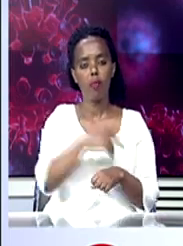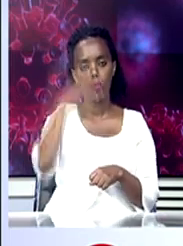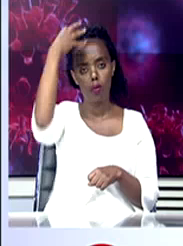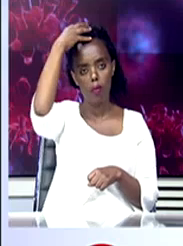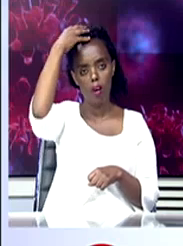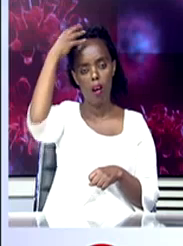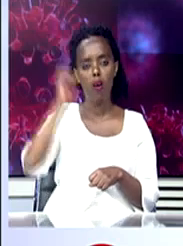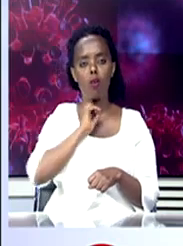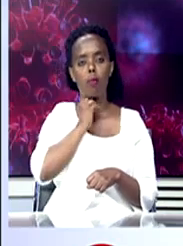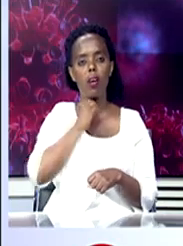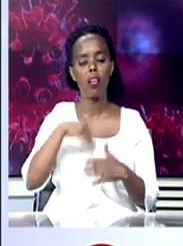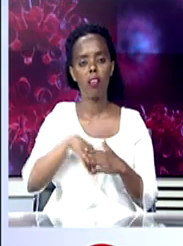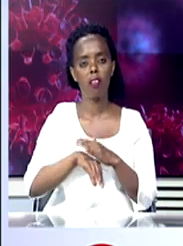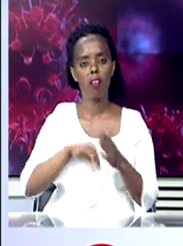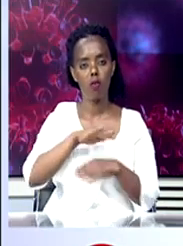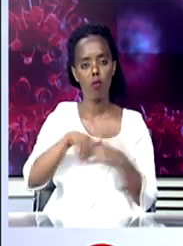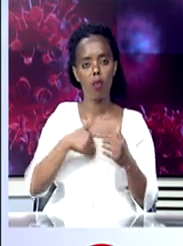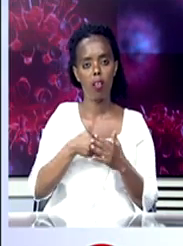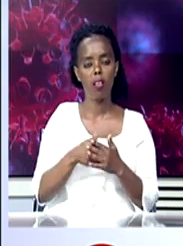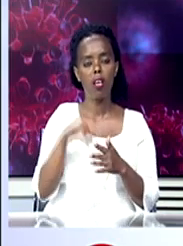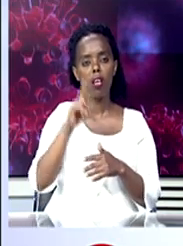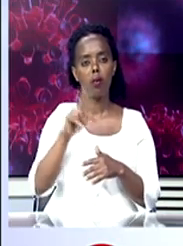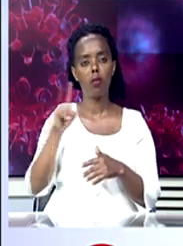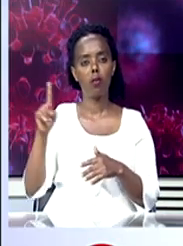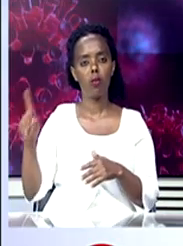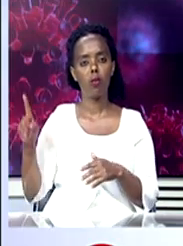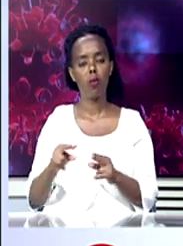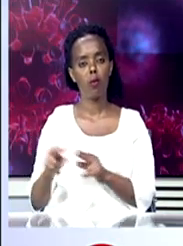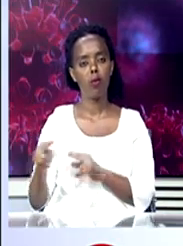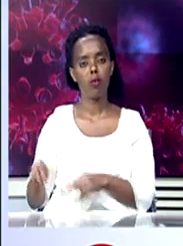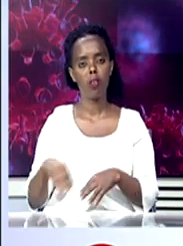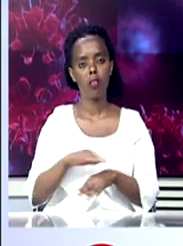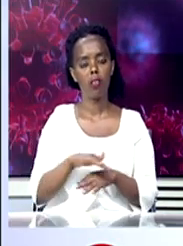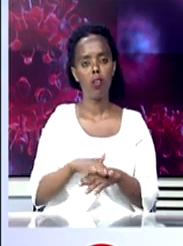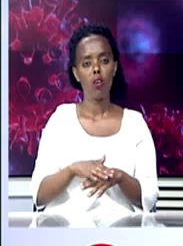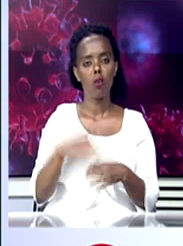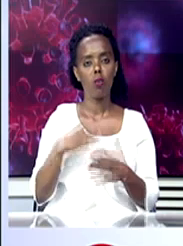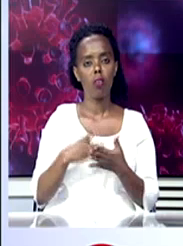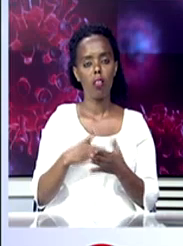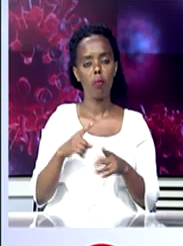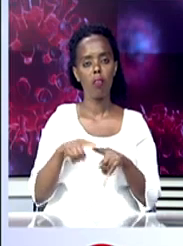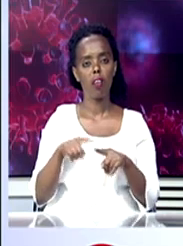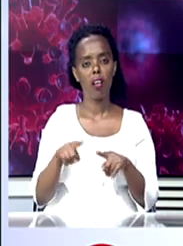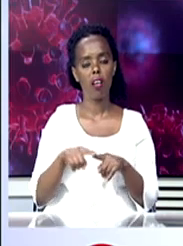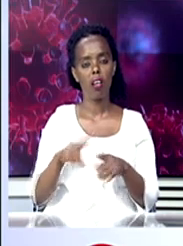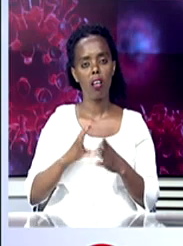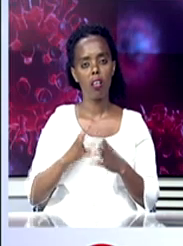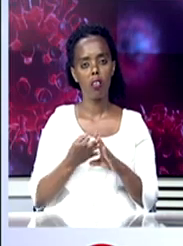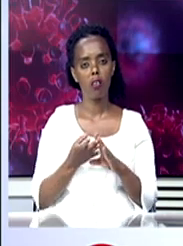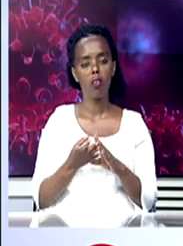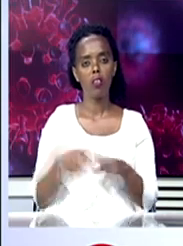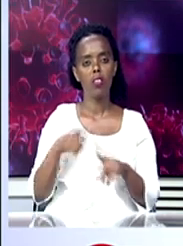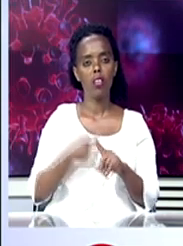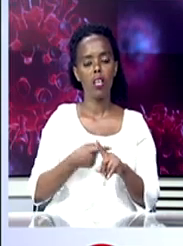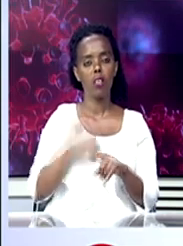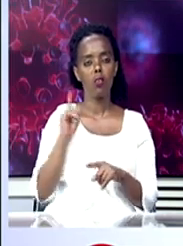mootummaa Oromiyaa keessa jiran hundarratti nama tokko tokko ramaduutu irra jiraata. Koontiraataan haa ta'u bifa garaagaraan ji'a